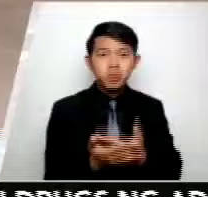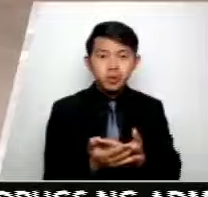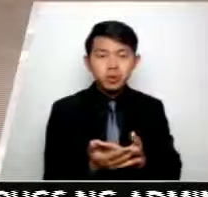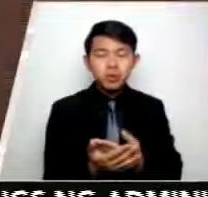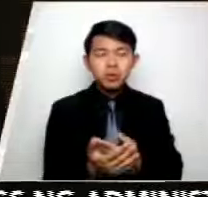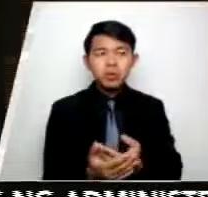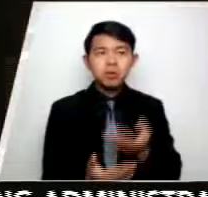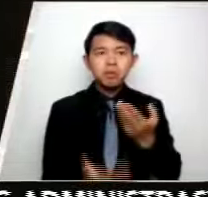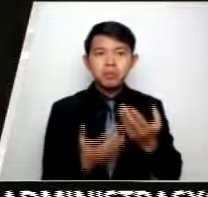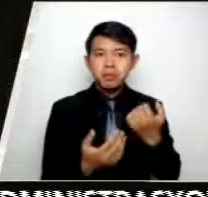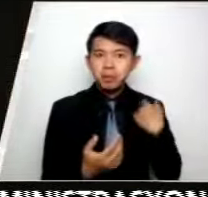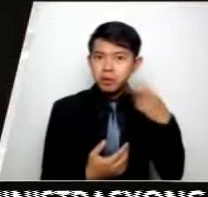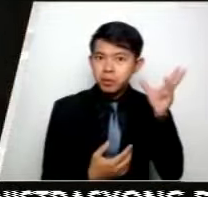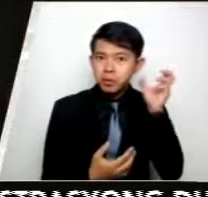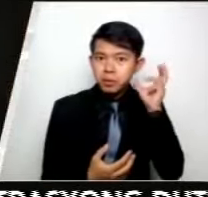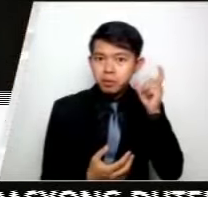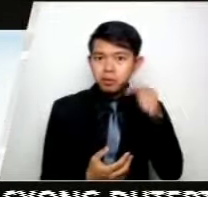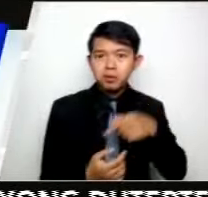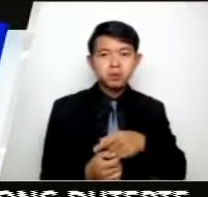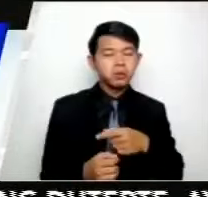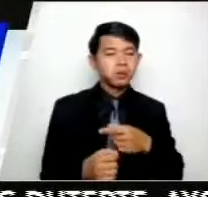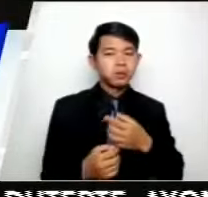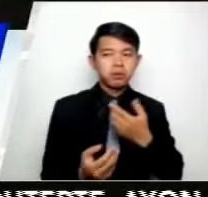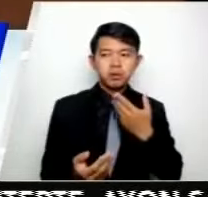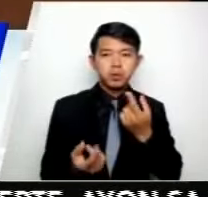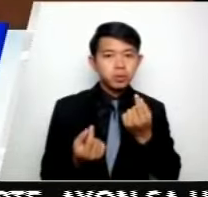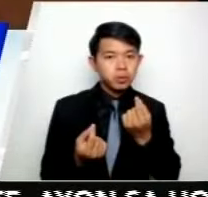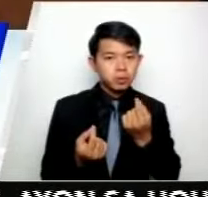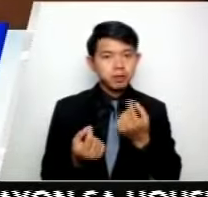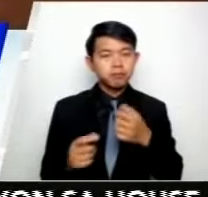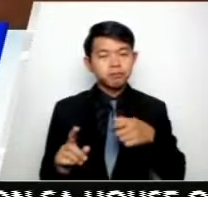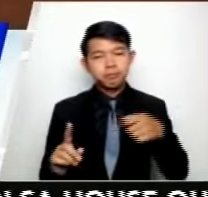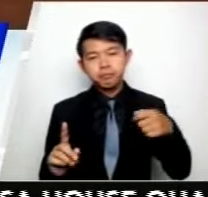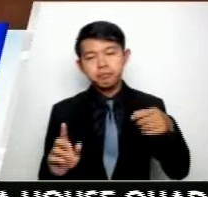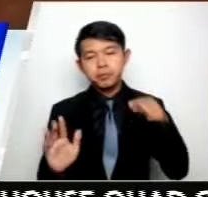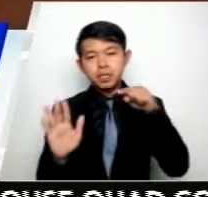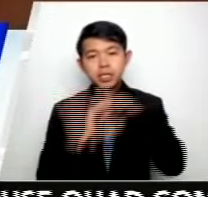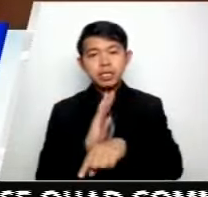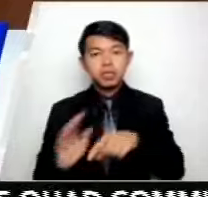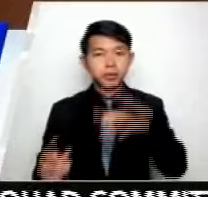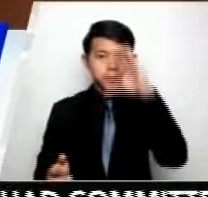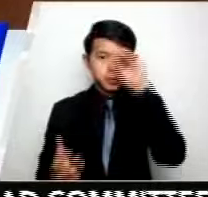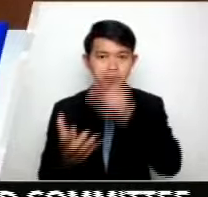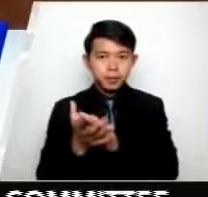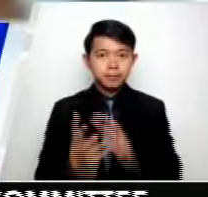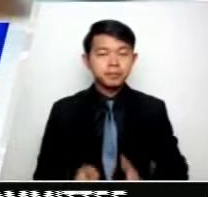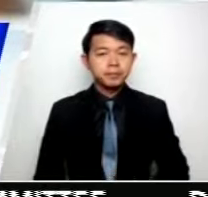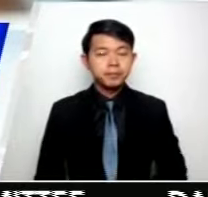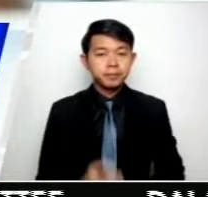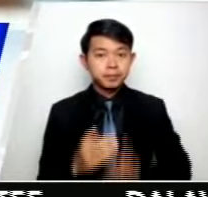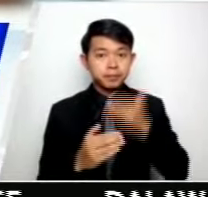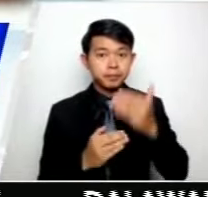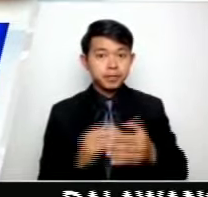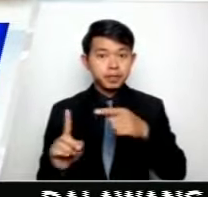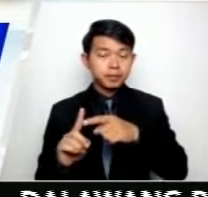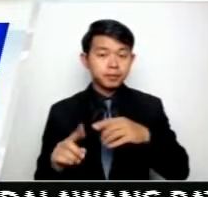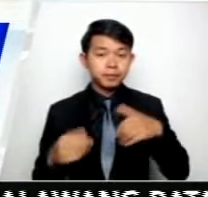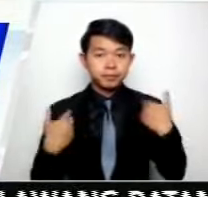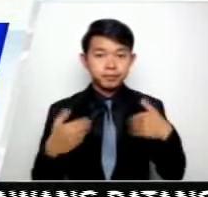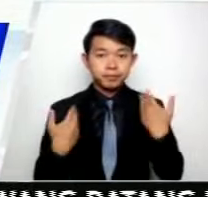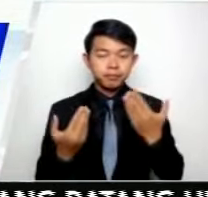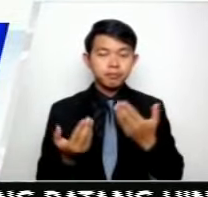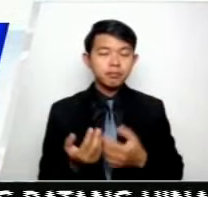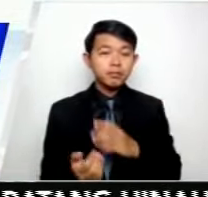krimen. Sa General Santos City naman, natutulog ang 16-anyos na binatilyo at kanyang ina sa kanilang bahay